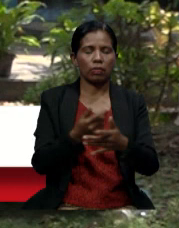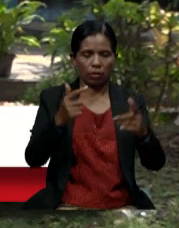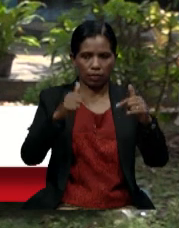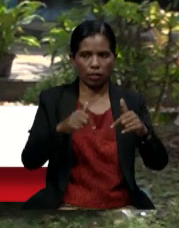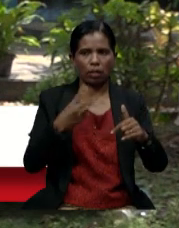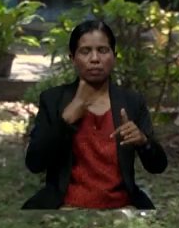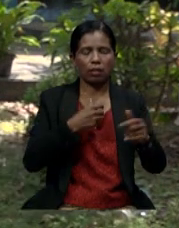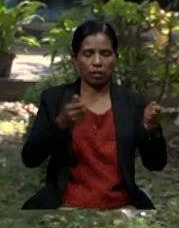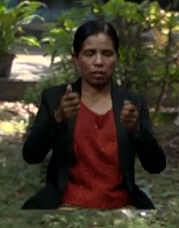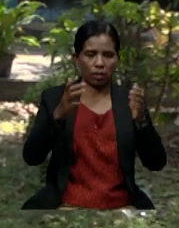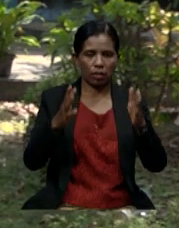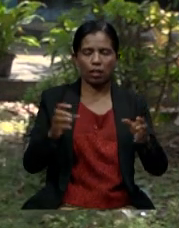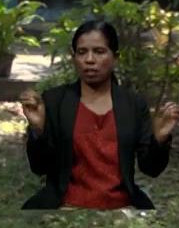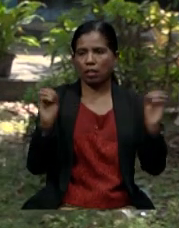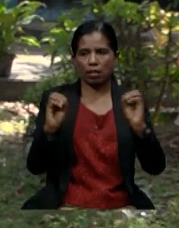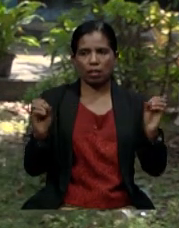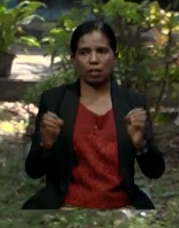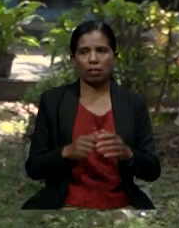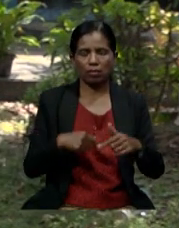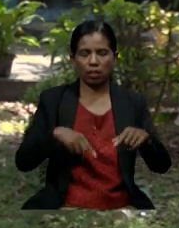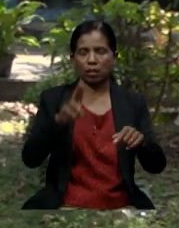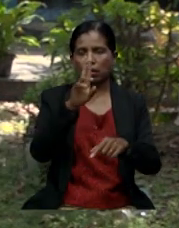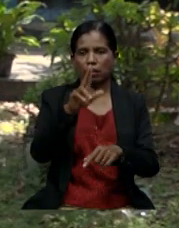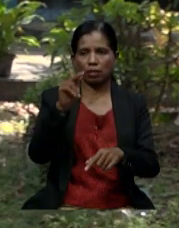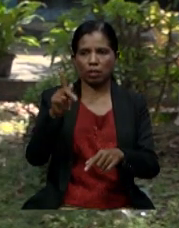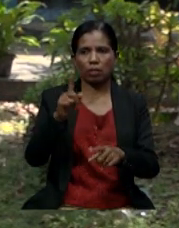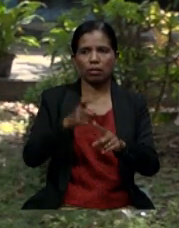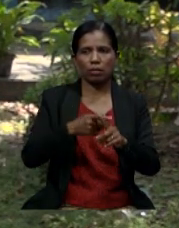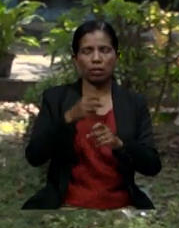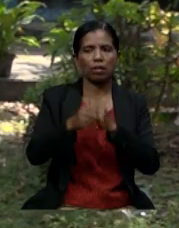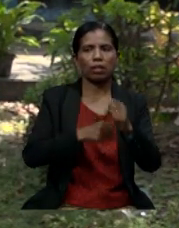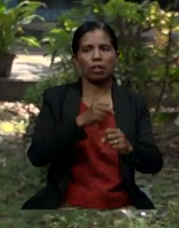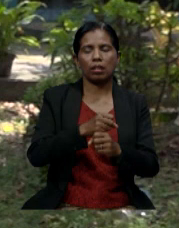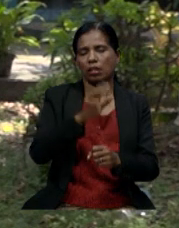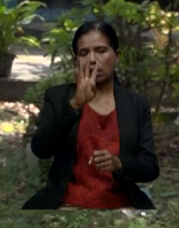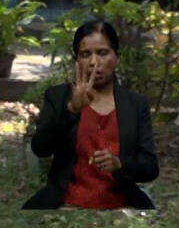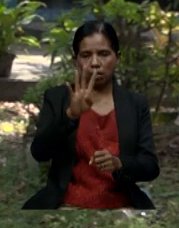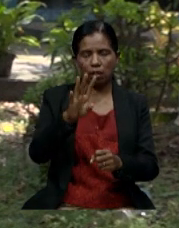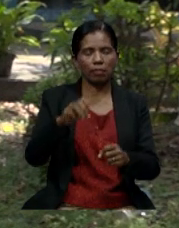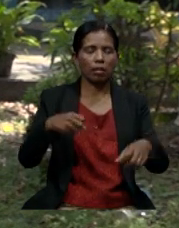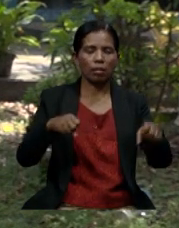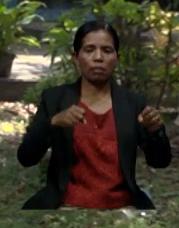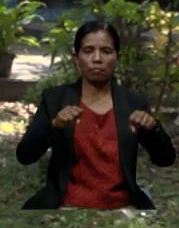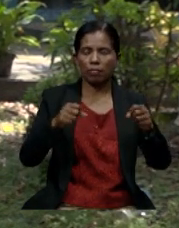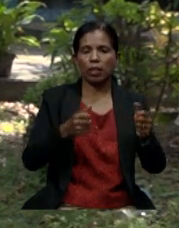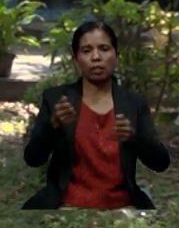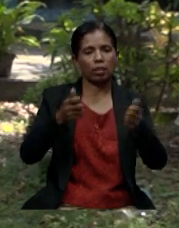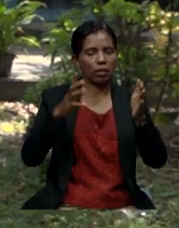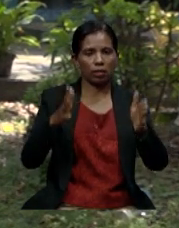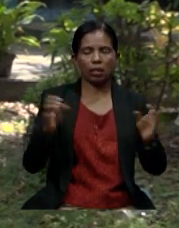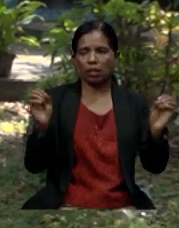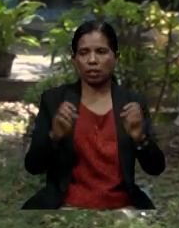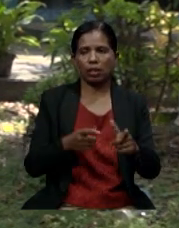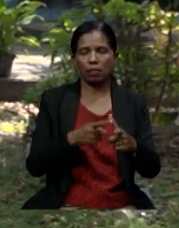teng seria tamba aminia motorista nene bata Inglaterra fulan tinan haton ami motorista laia. Segundo, ne